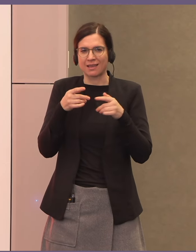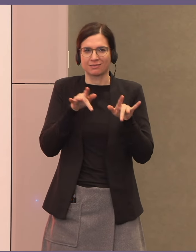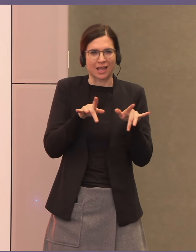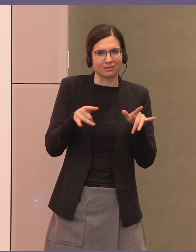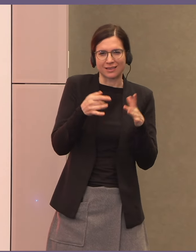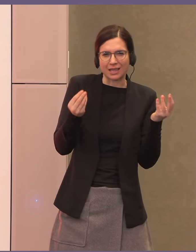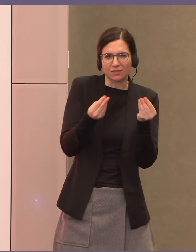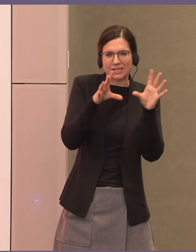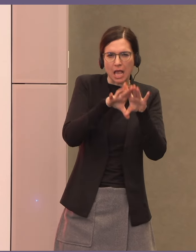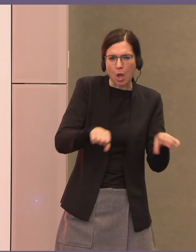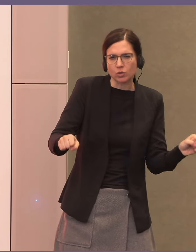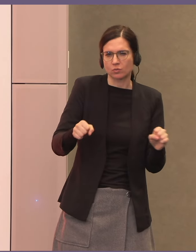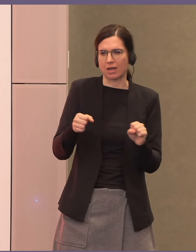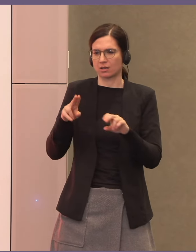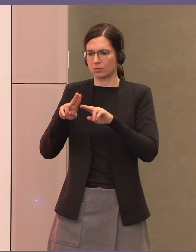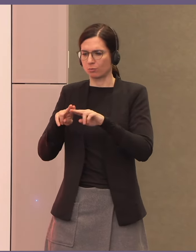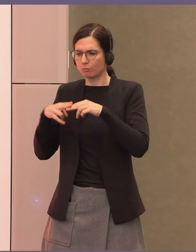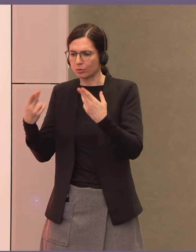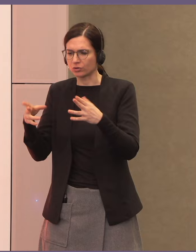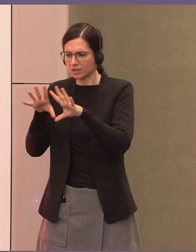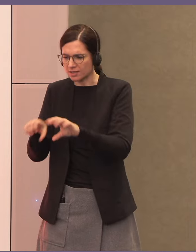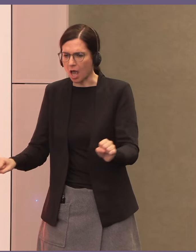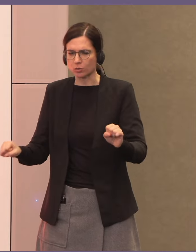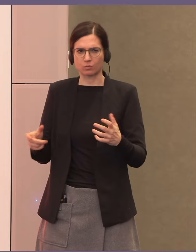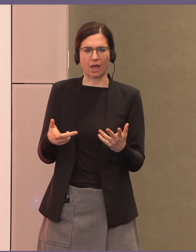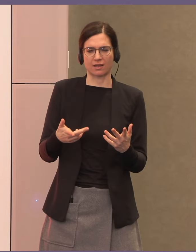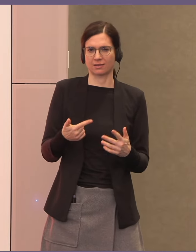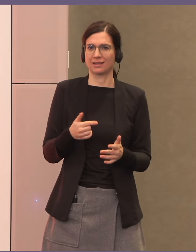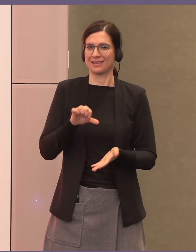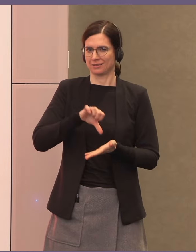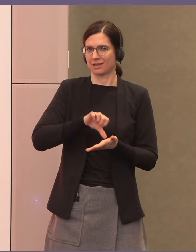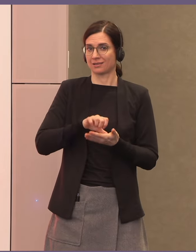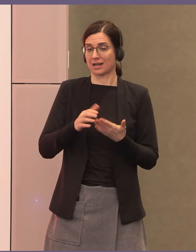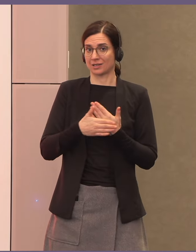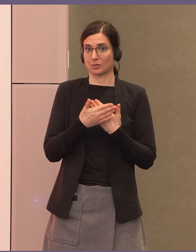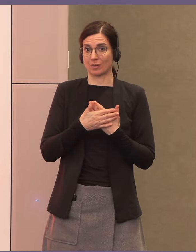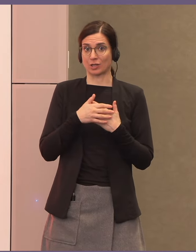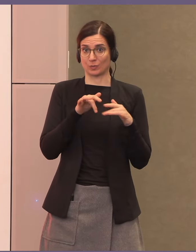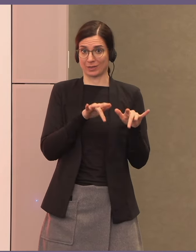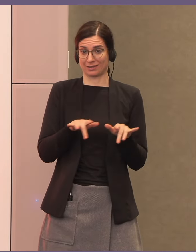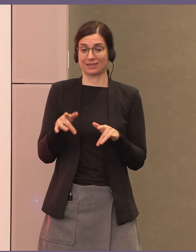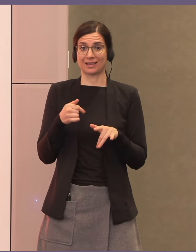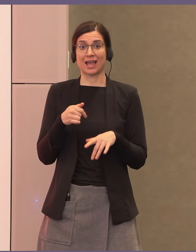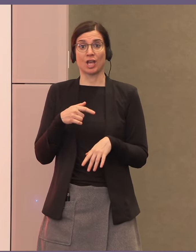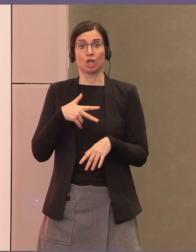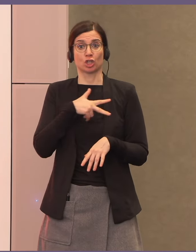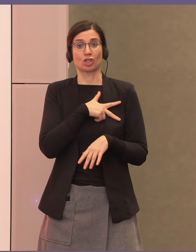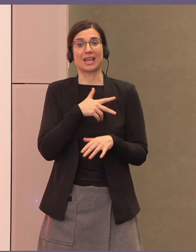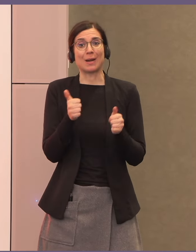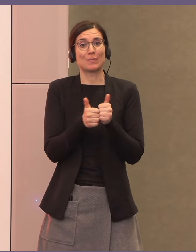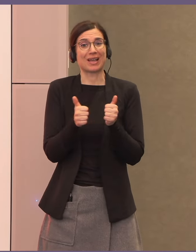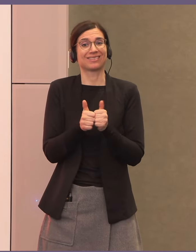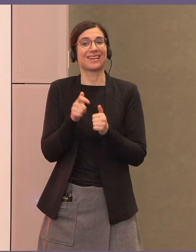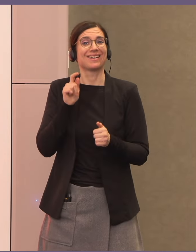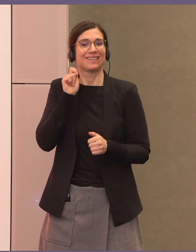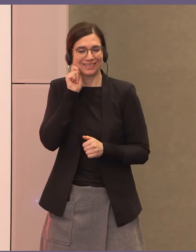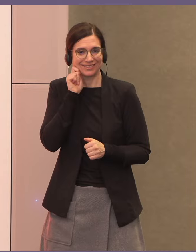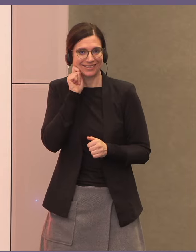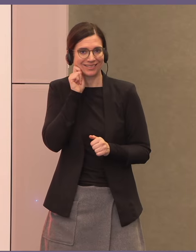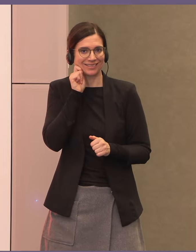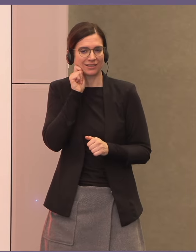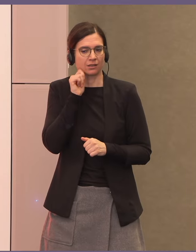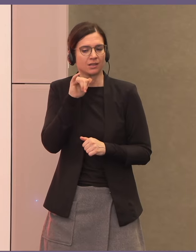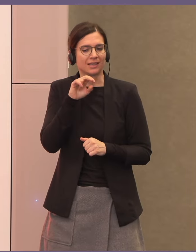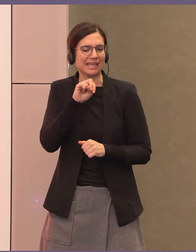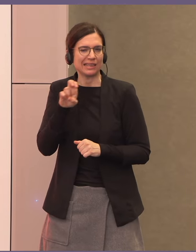schmieden, extrem zentral. Ich glaube, ein sehr positives Beispiel war auch hier dieses Bündnis der Sozialpartnerinnen. Man muss wirklich auch hier